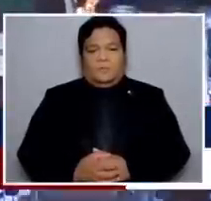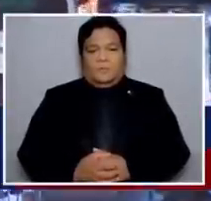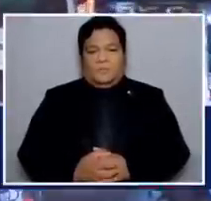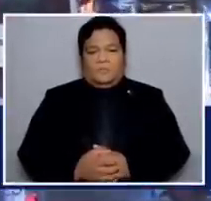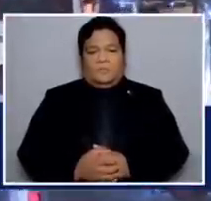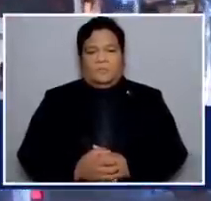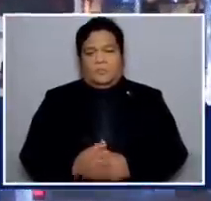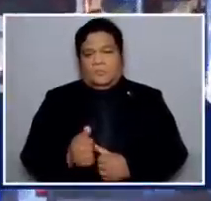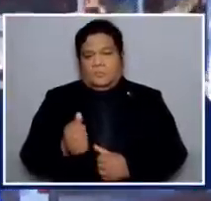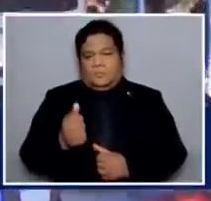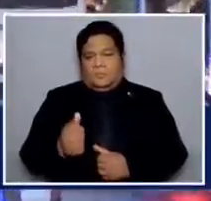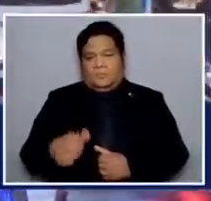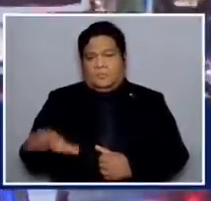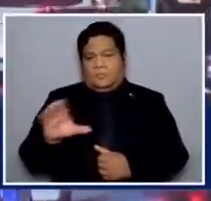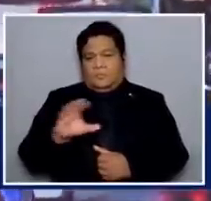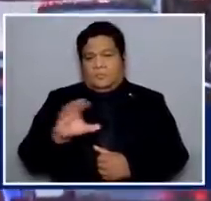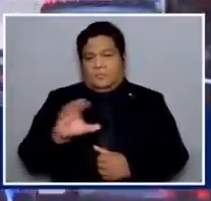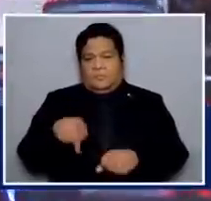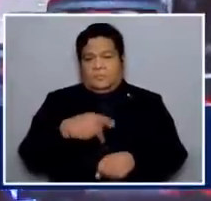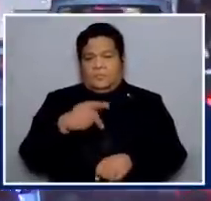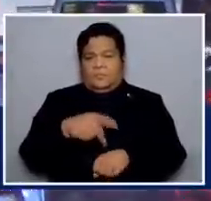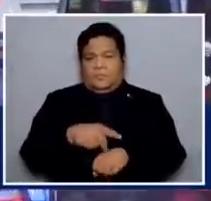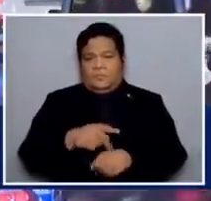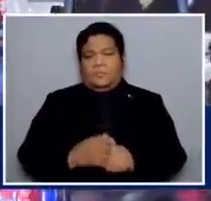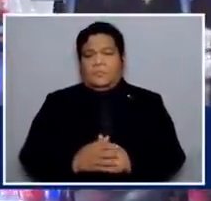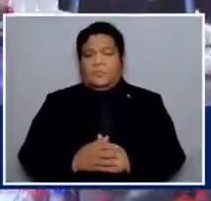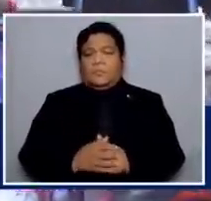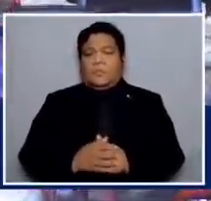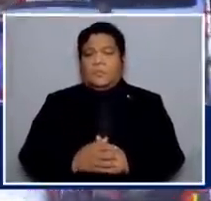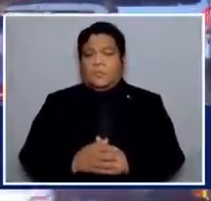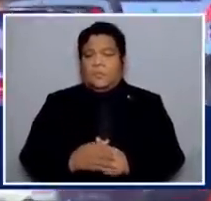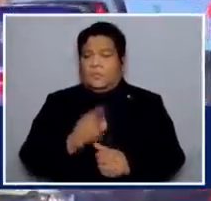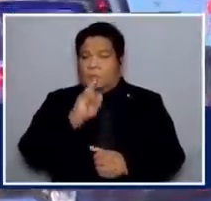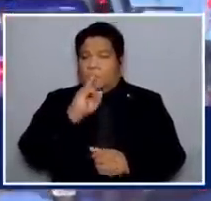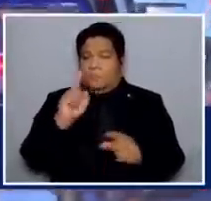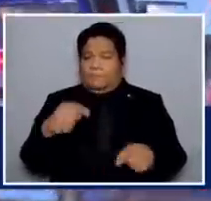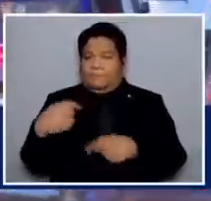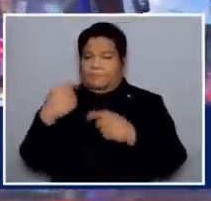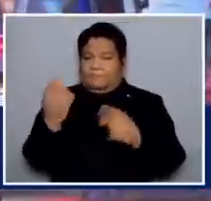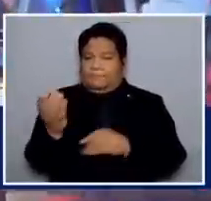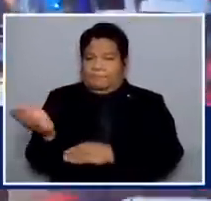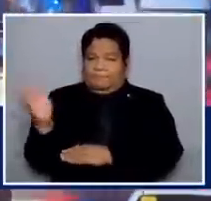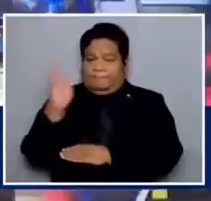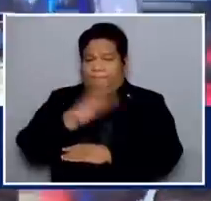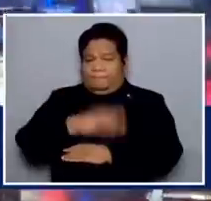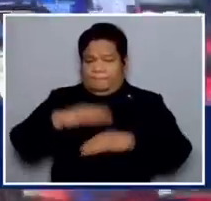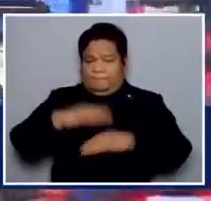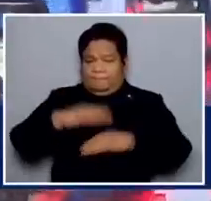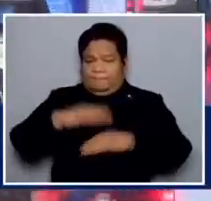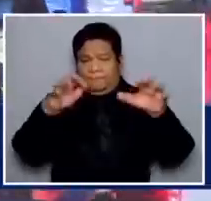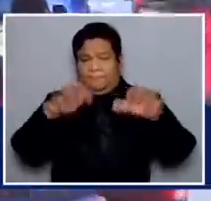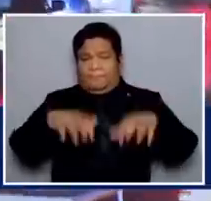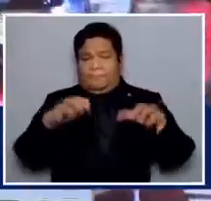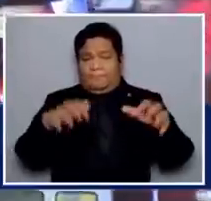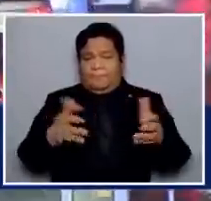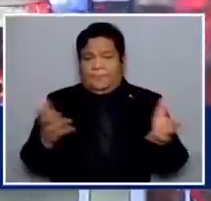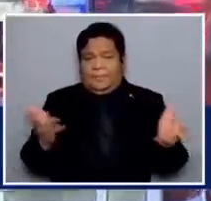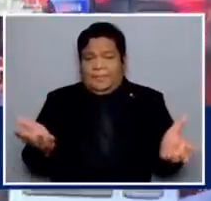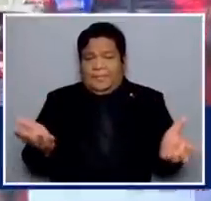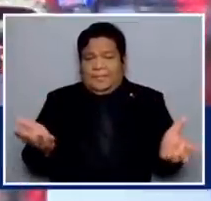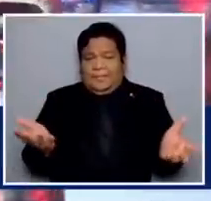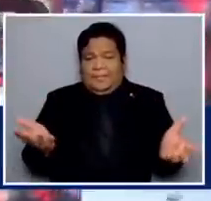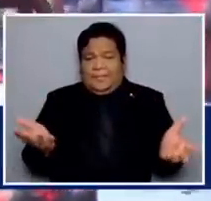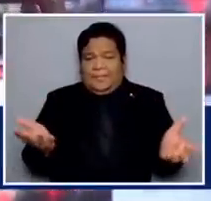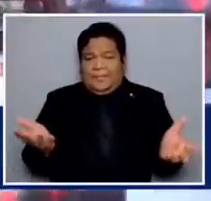Magandang gabi, bayan. Maghapon ang pag-ulan na naranasan dito sa Metro Manila at mga karating lugar dahil sa low